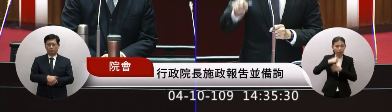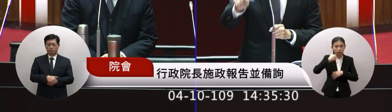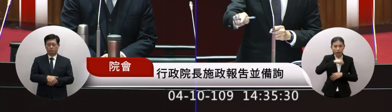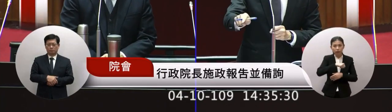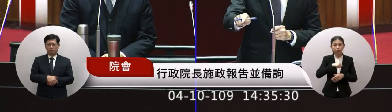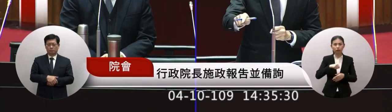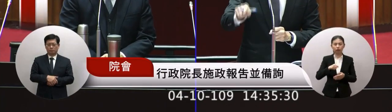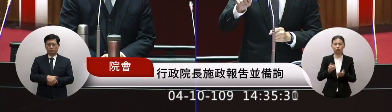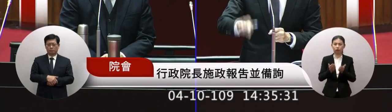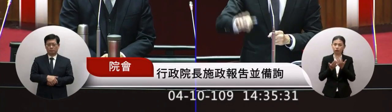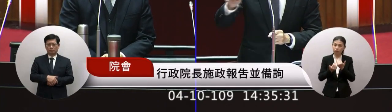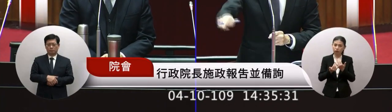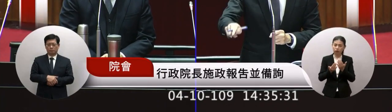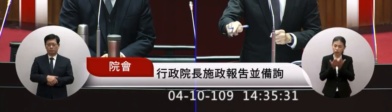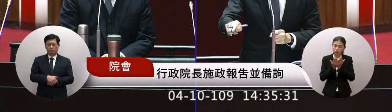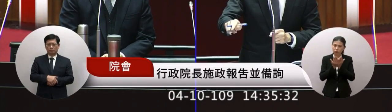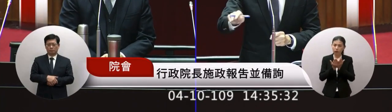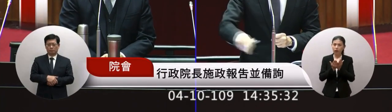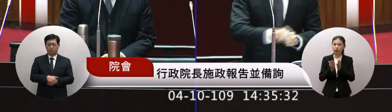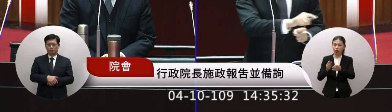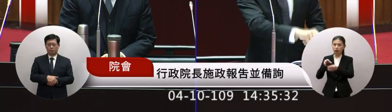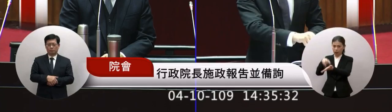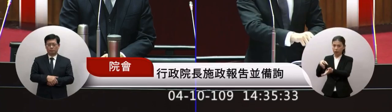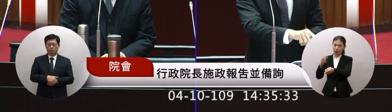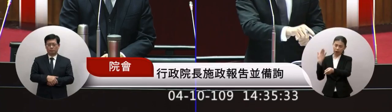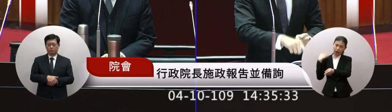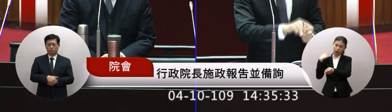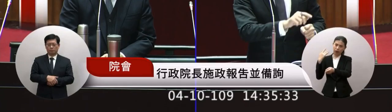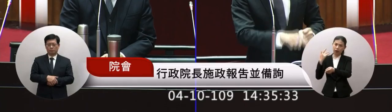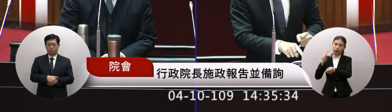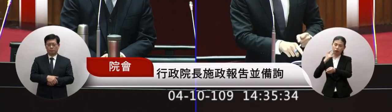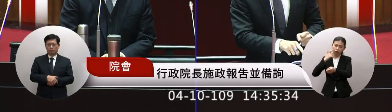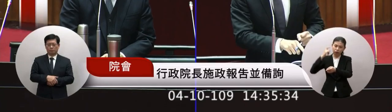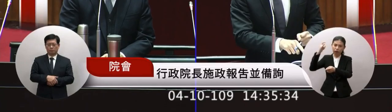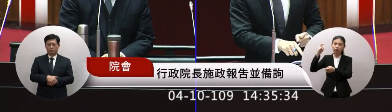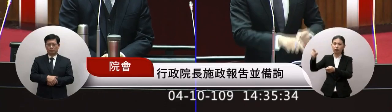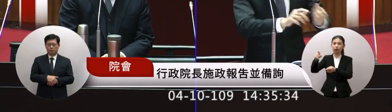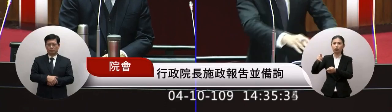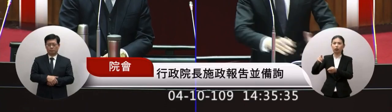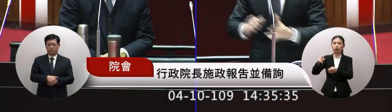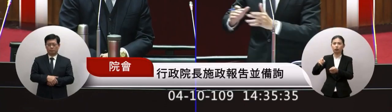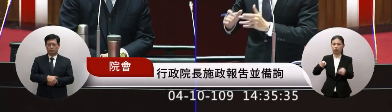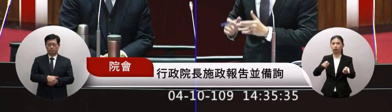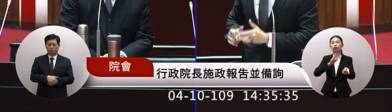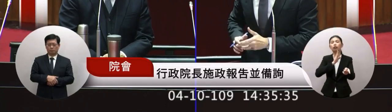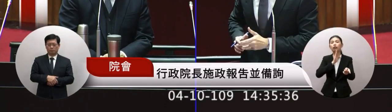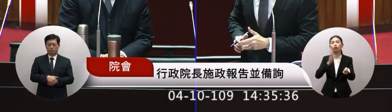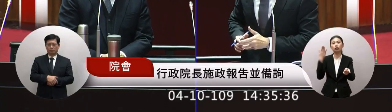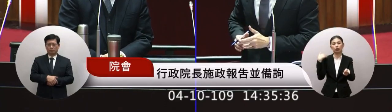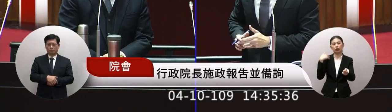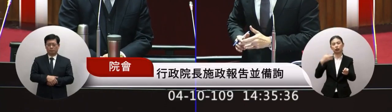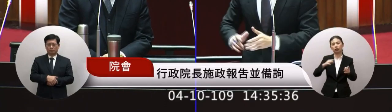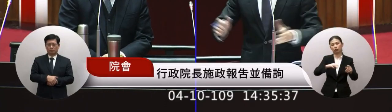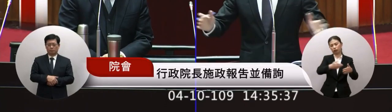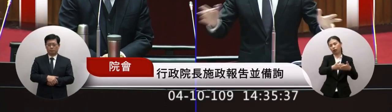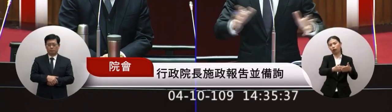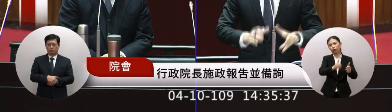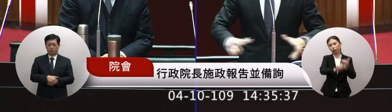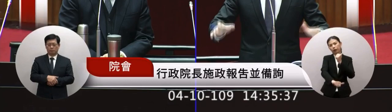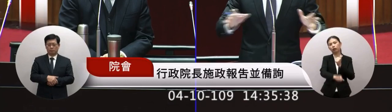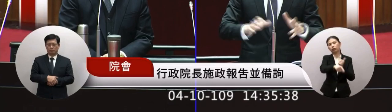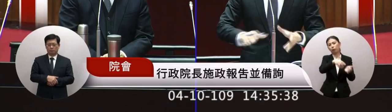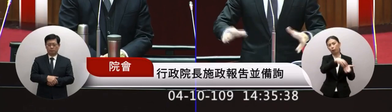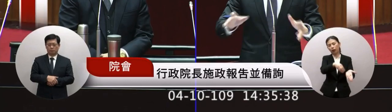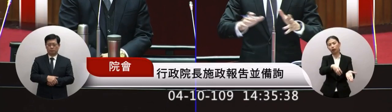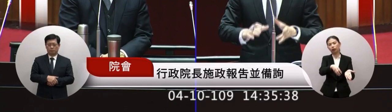证明讲，伊本人也是伊的祖公啊，过去的国籍是 China， 就会当来做台湾的侨生。啊，这就是甲